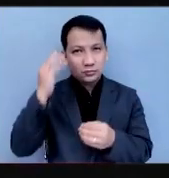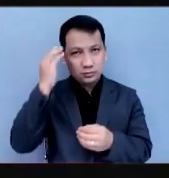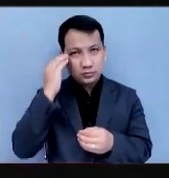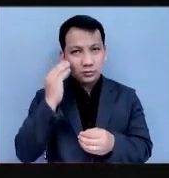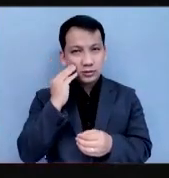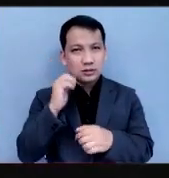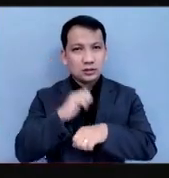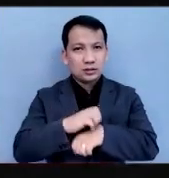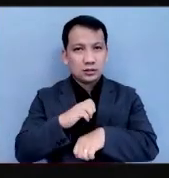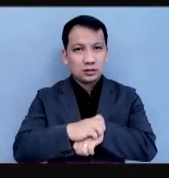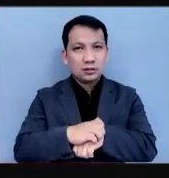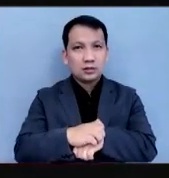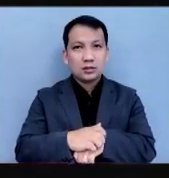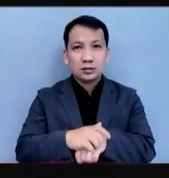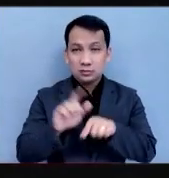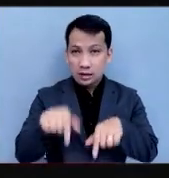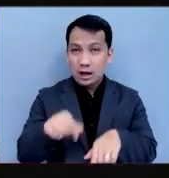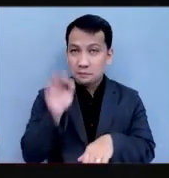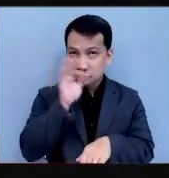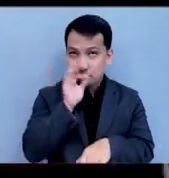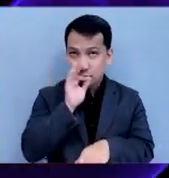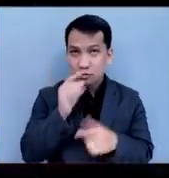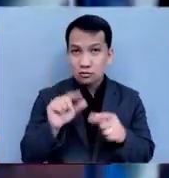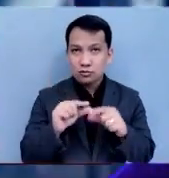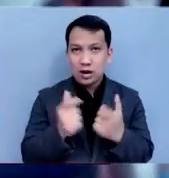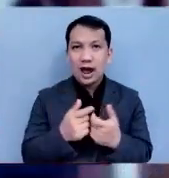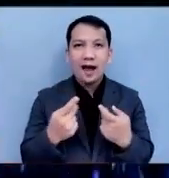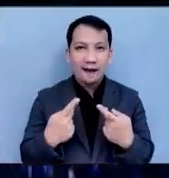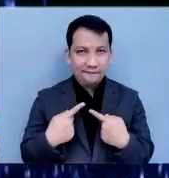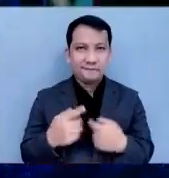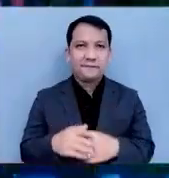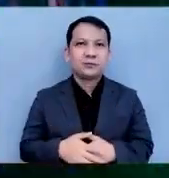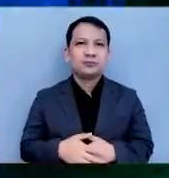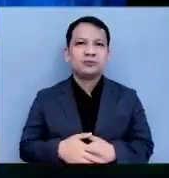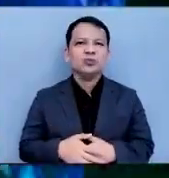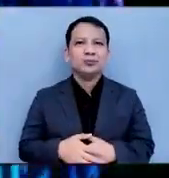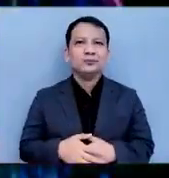English, at maging Filipino version!